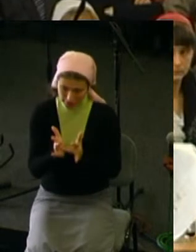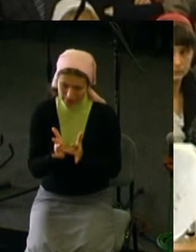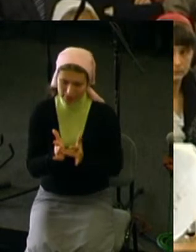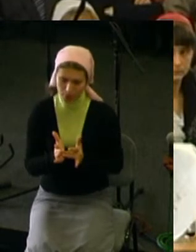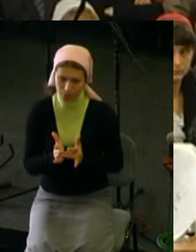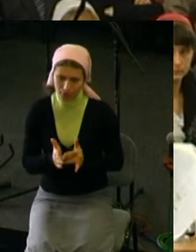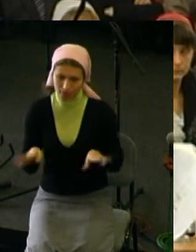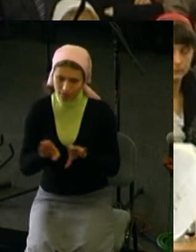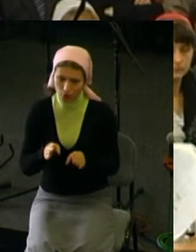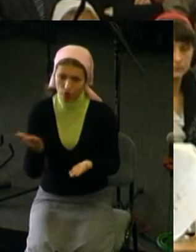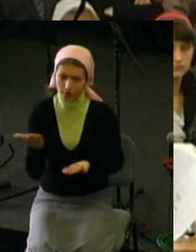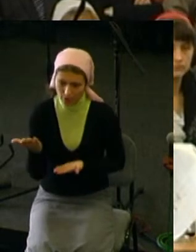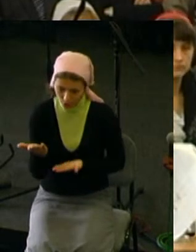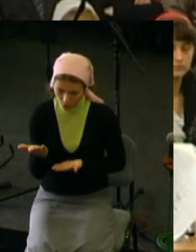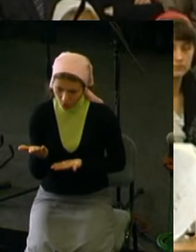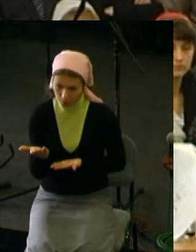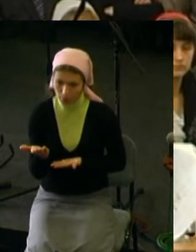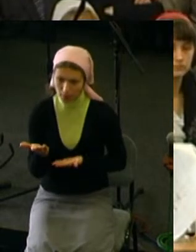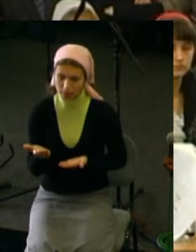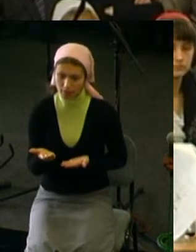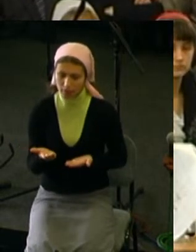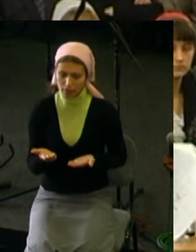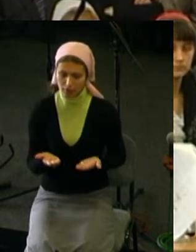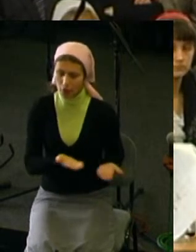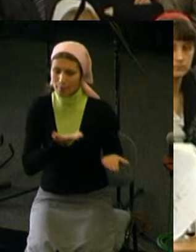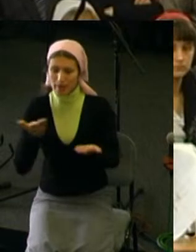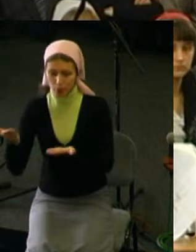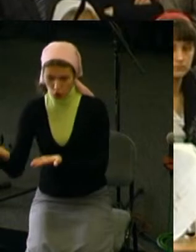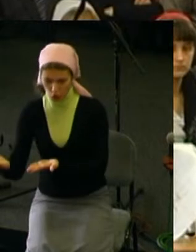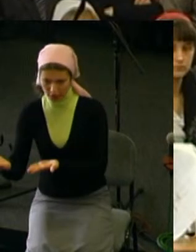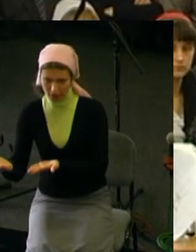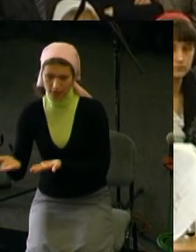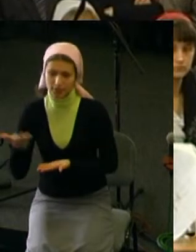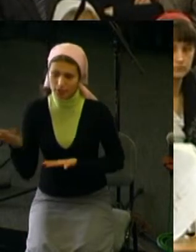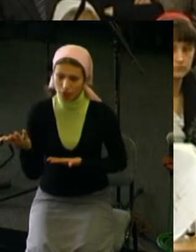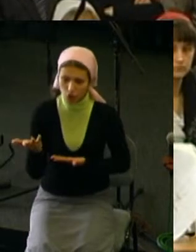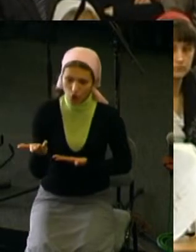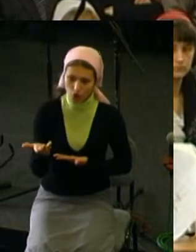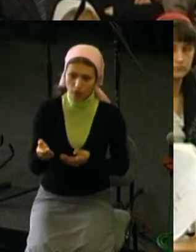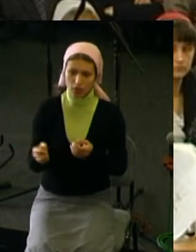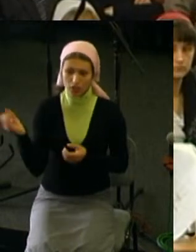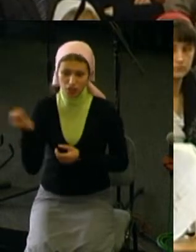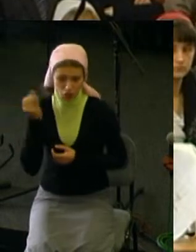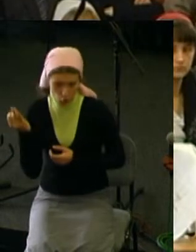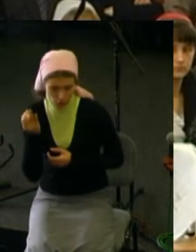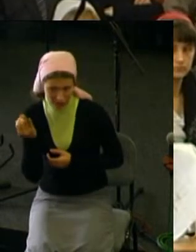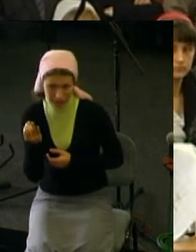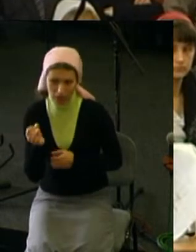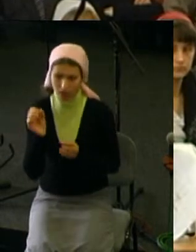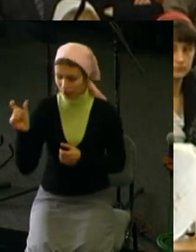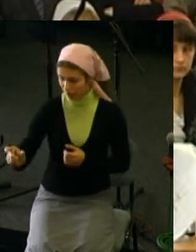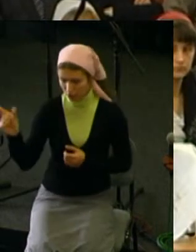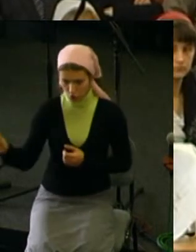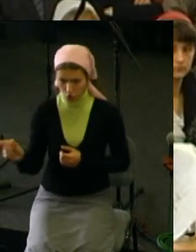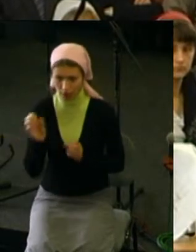Христа такого який якого їм підносять як історики дають знаєте